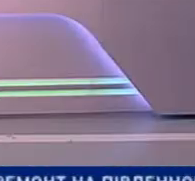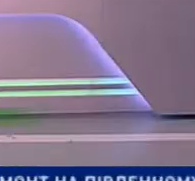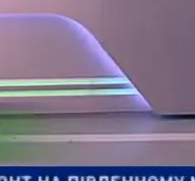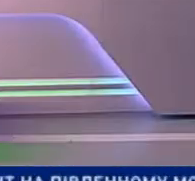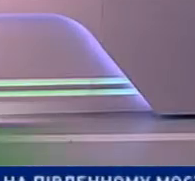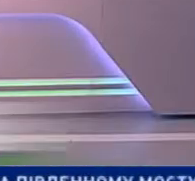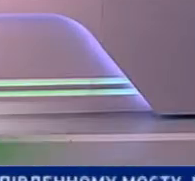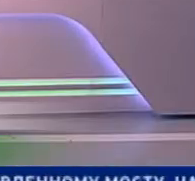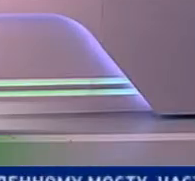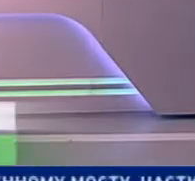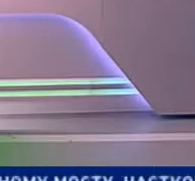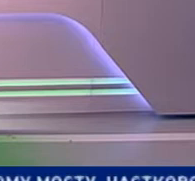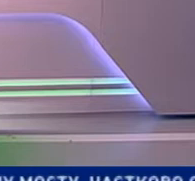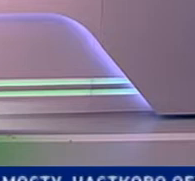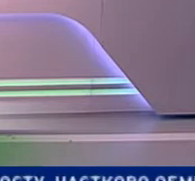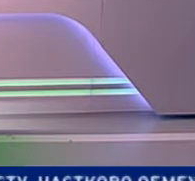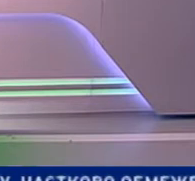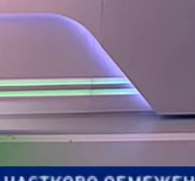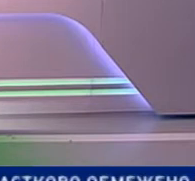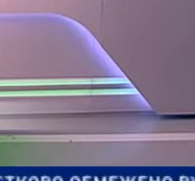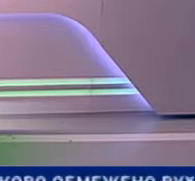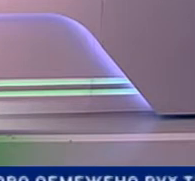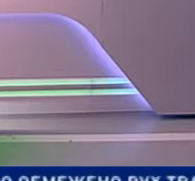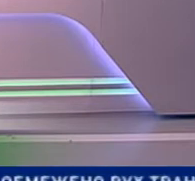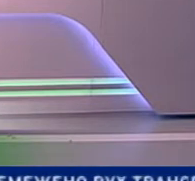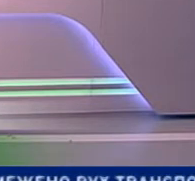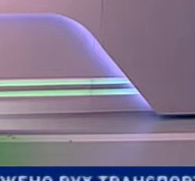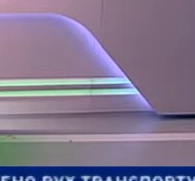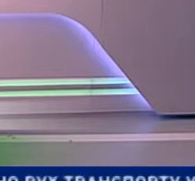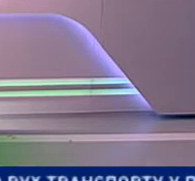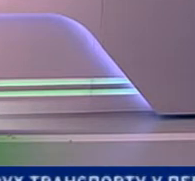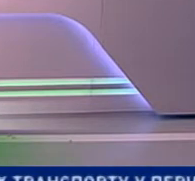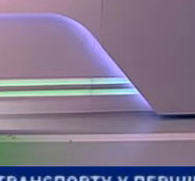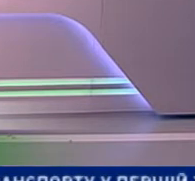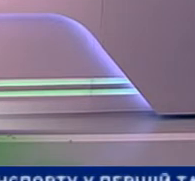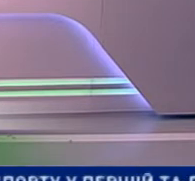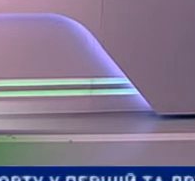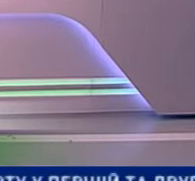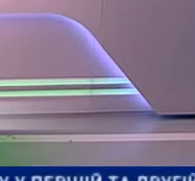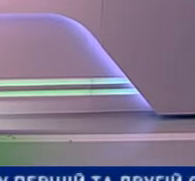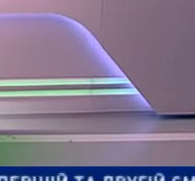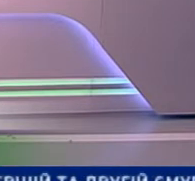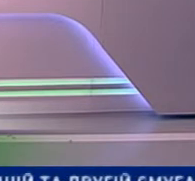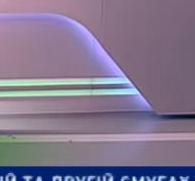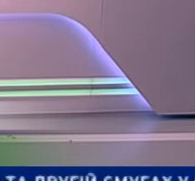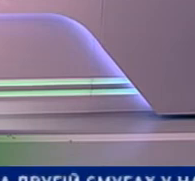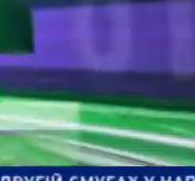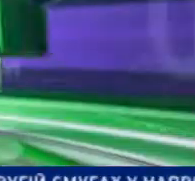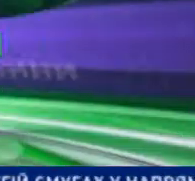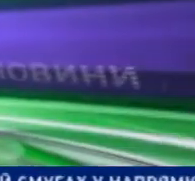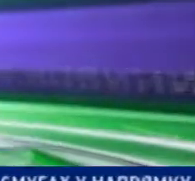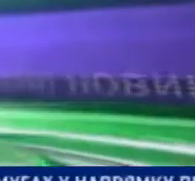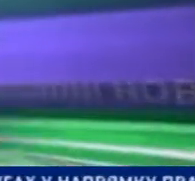Добрий вечір, 19 у столиці. Ви дивитесь випуск СТН на телеканалі «Київ», в студії Олекса Кіпкала. Далі говоритимемо про таке.